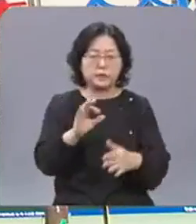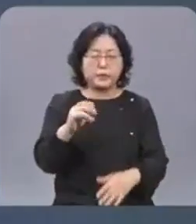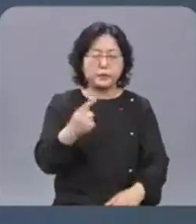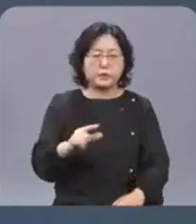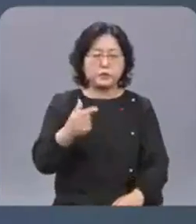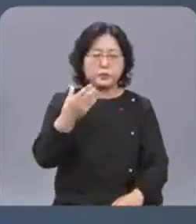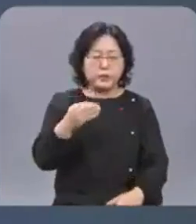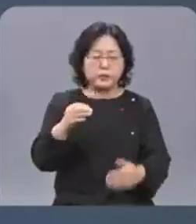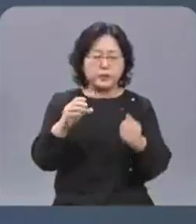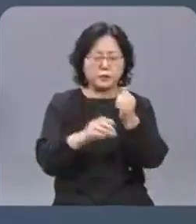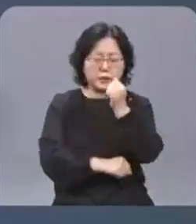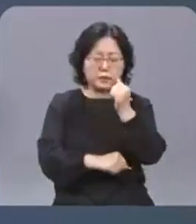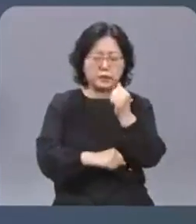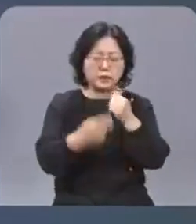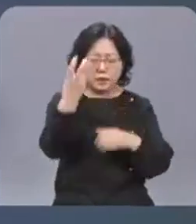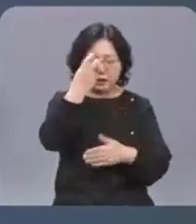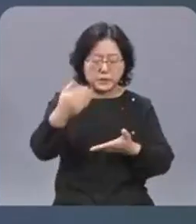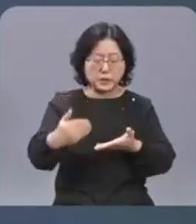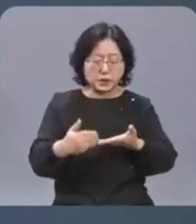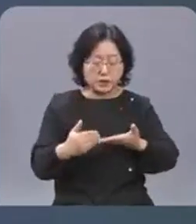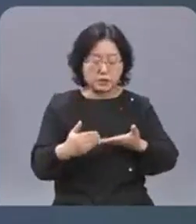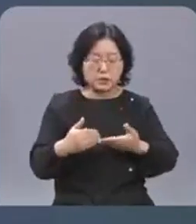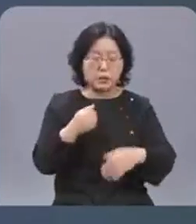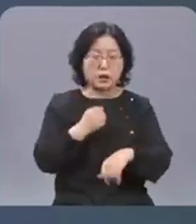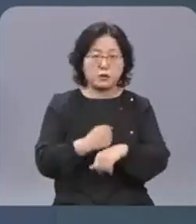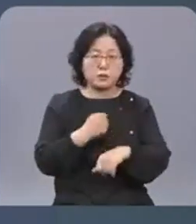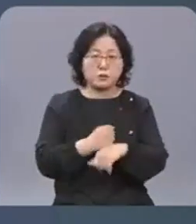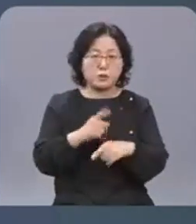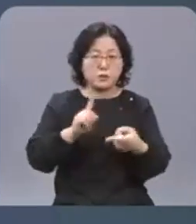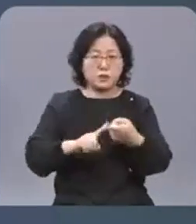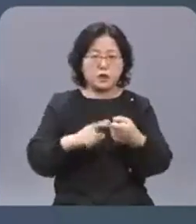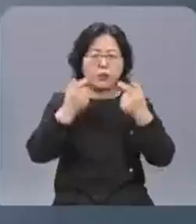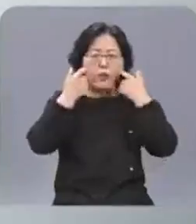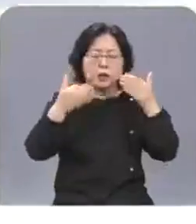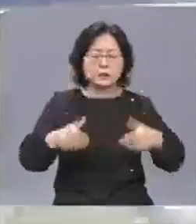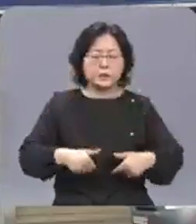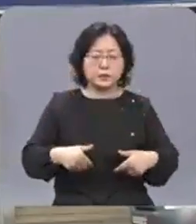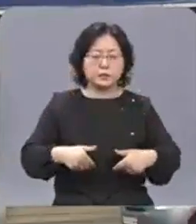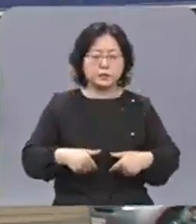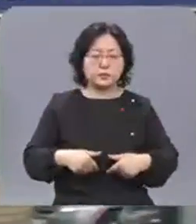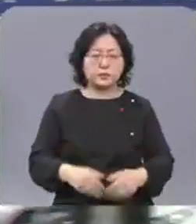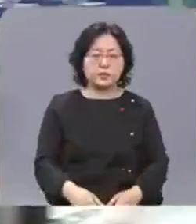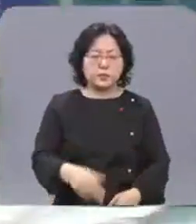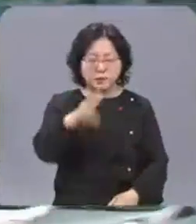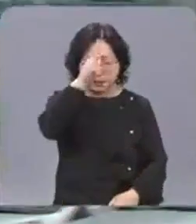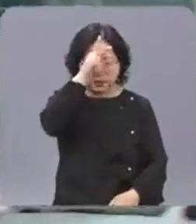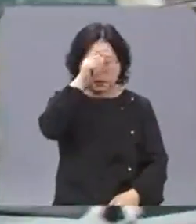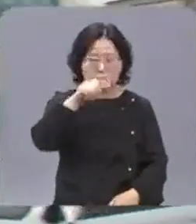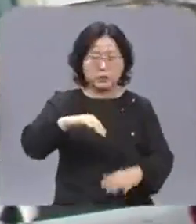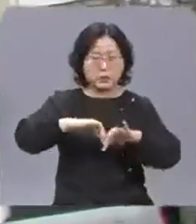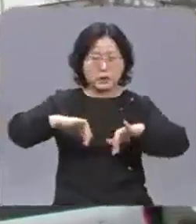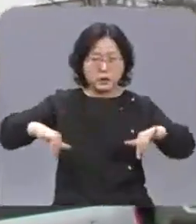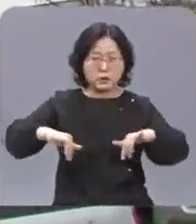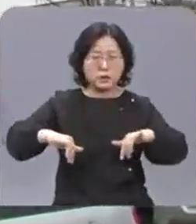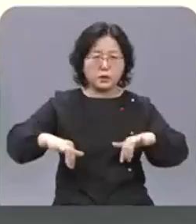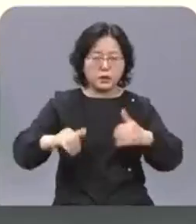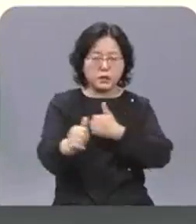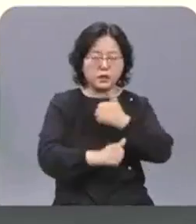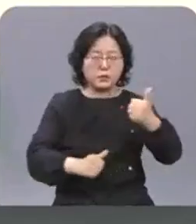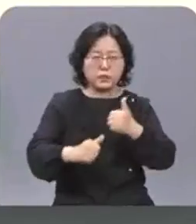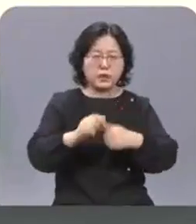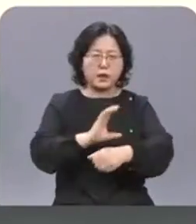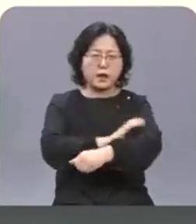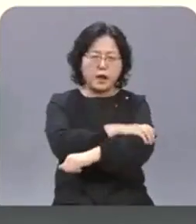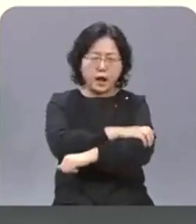원을 빼돌렸다는 감사 요청서가 접수됐고 이에 대한 확인이었습니다. 경찰은 이와는 별개로 임원진의